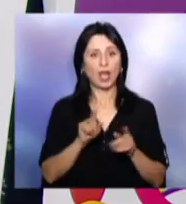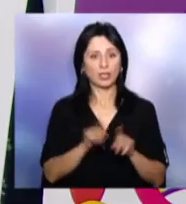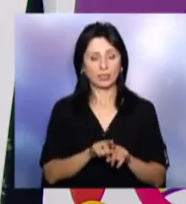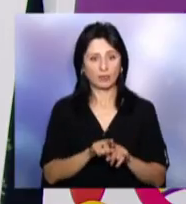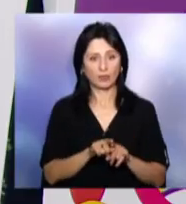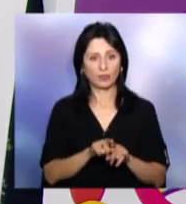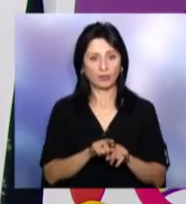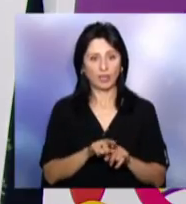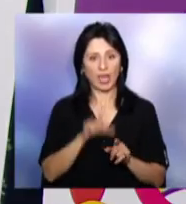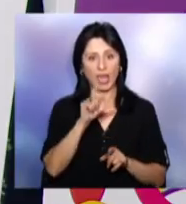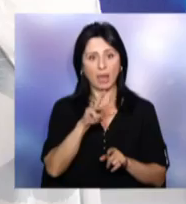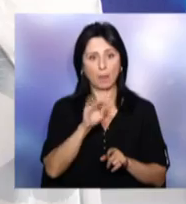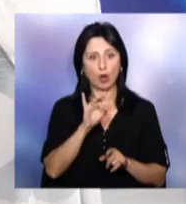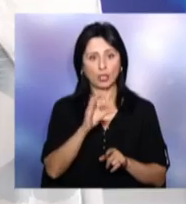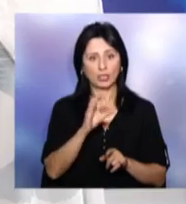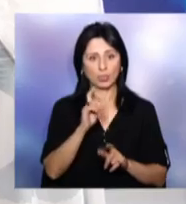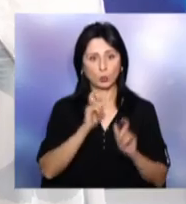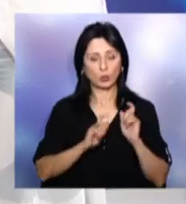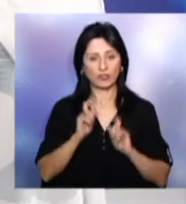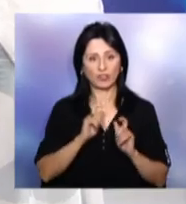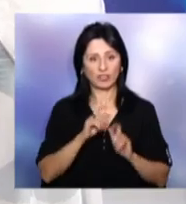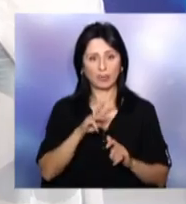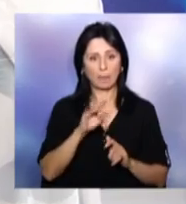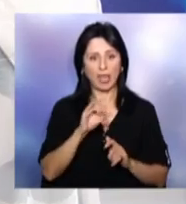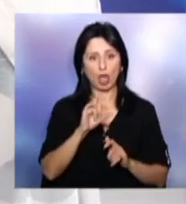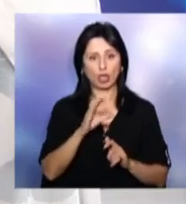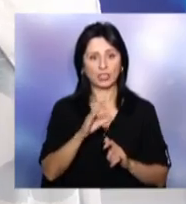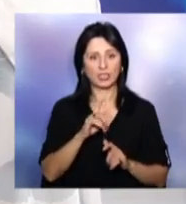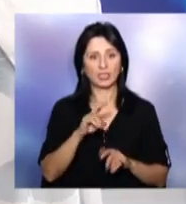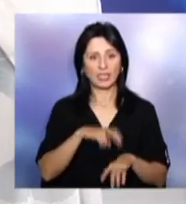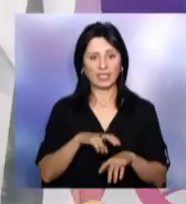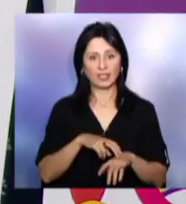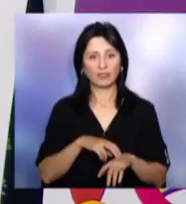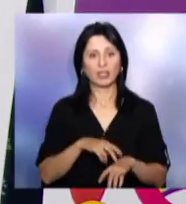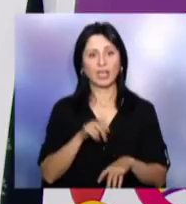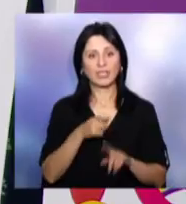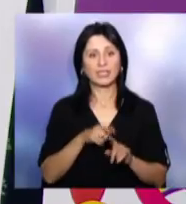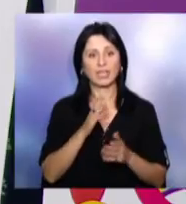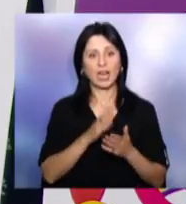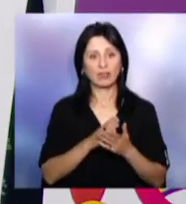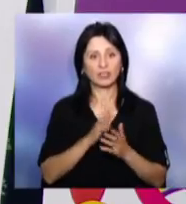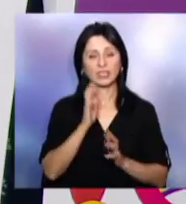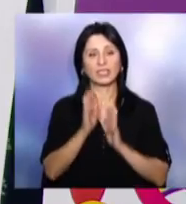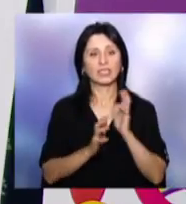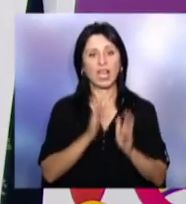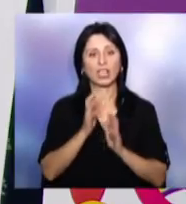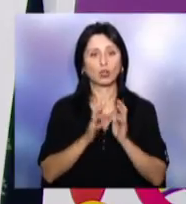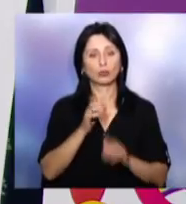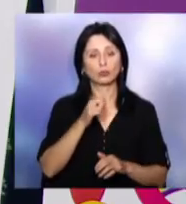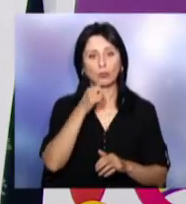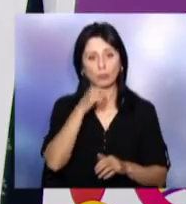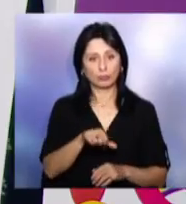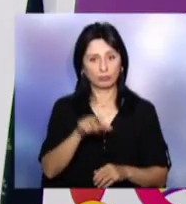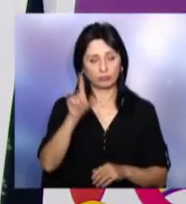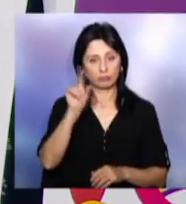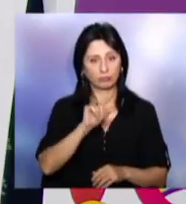ასევე ემორის უნივერსიტეტის და მეიოს კლინიკის სტანდარტების შესაბამისად. ანუ ეს არის ის საერთაშორისო